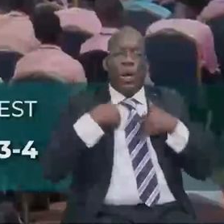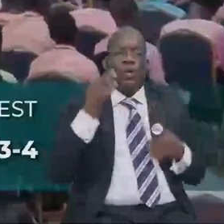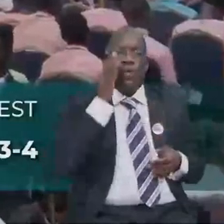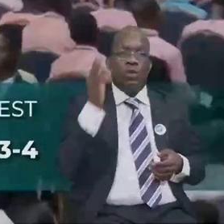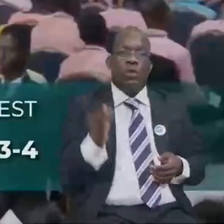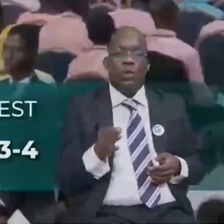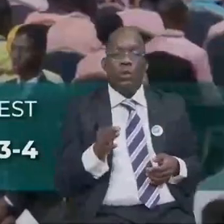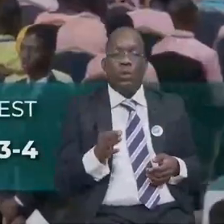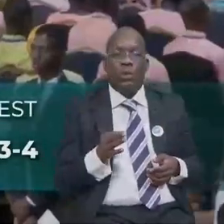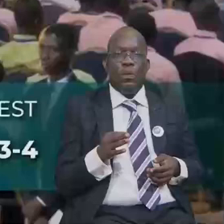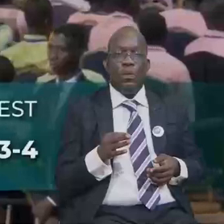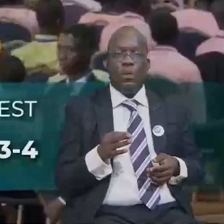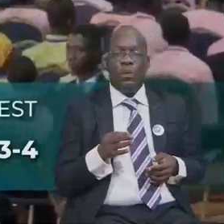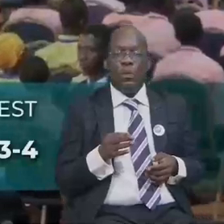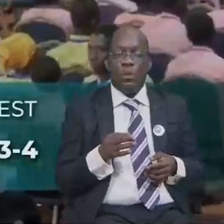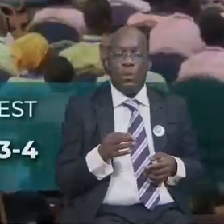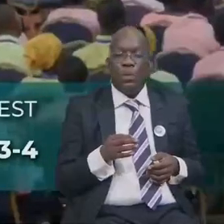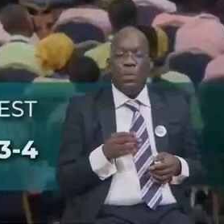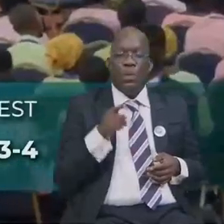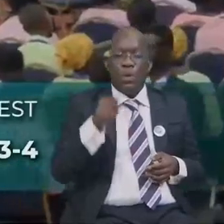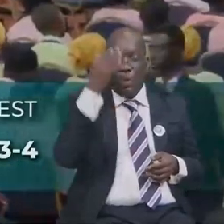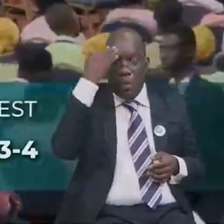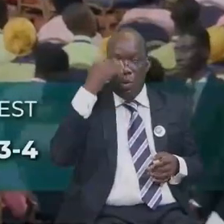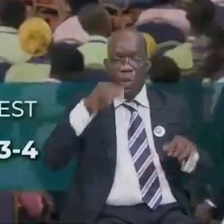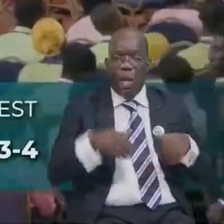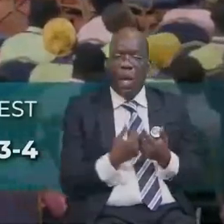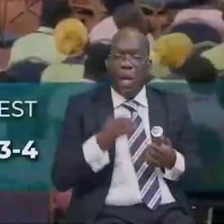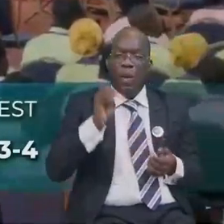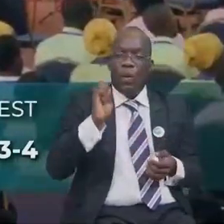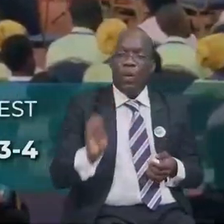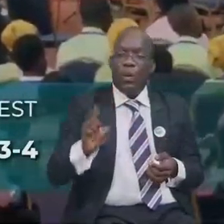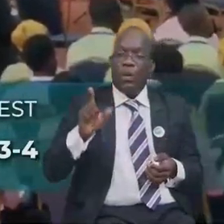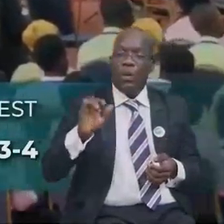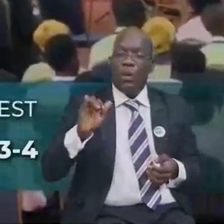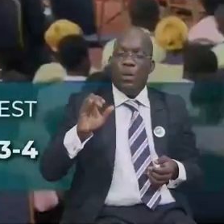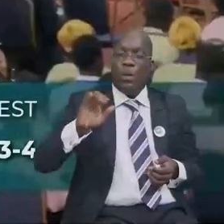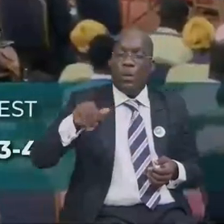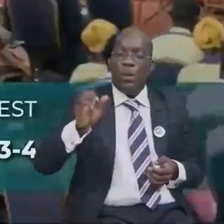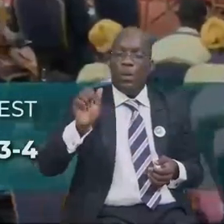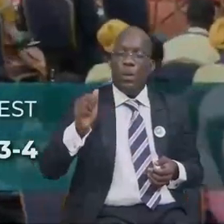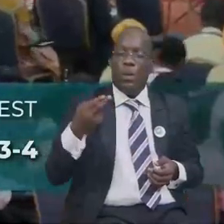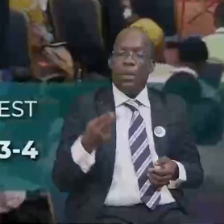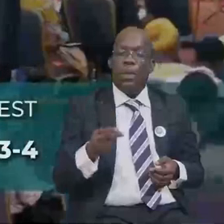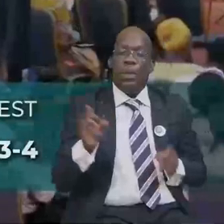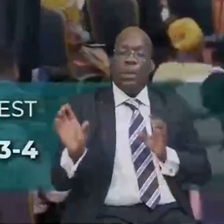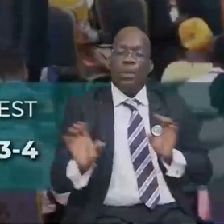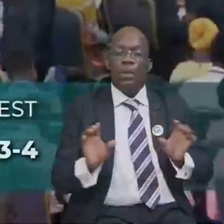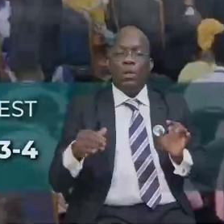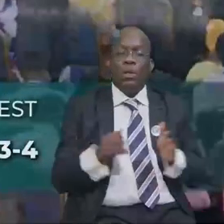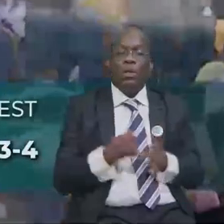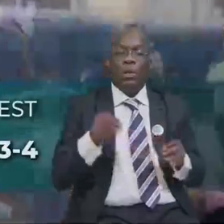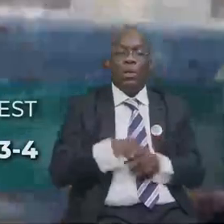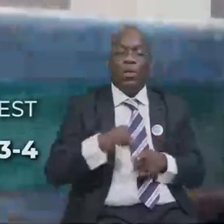Mais vous savez comment Élie l'a fait en 1er Roi au chapitre 18. En 1er